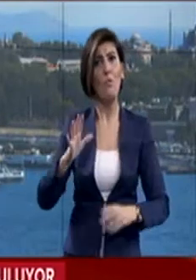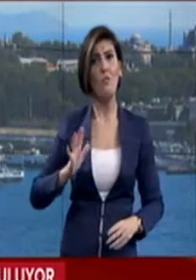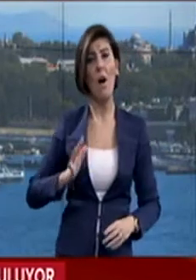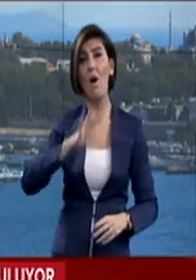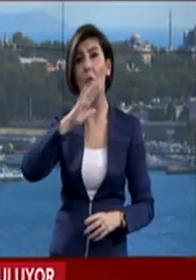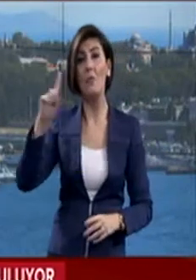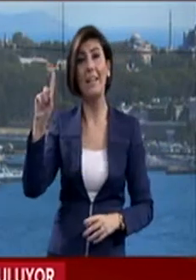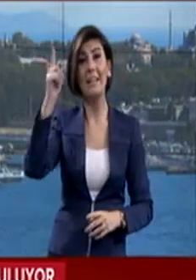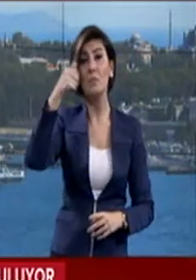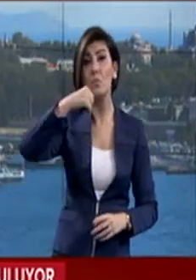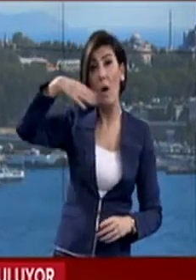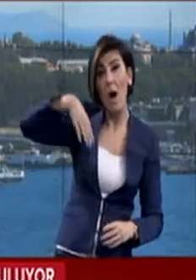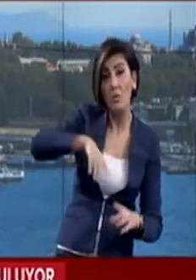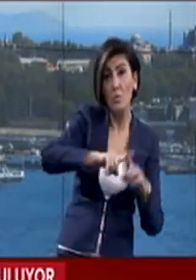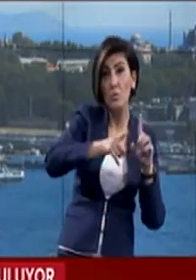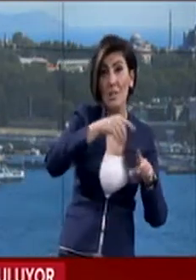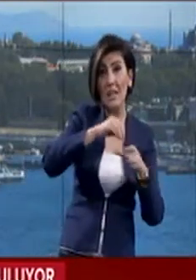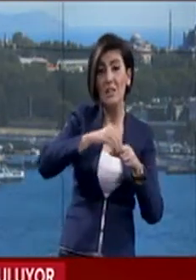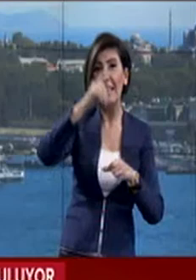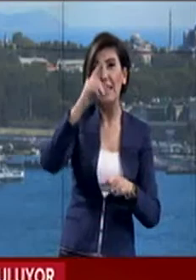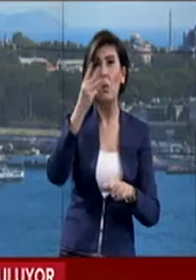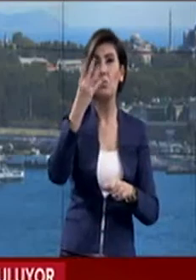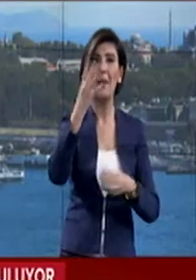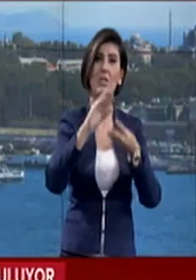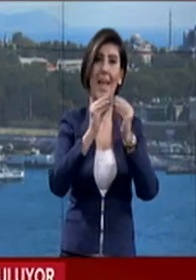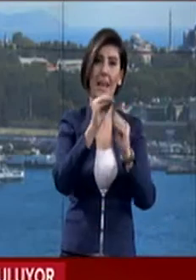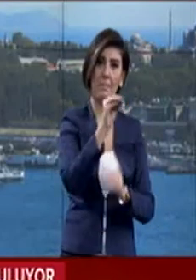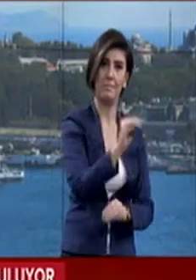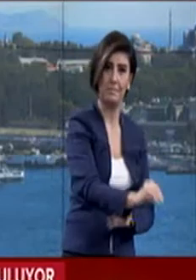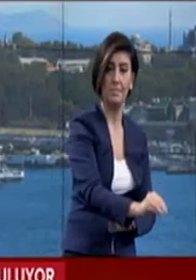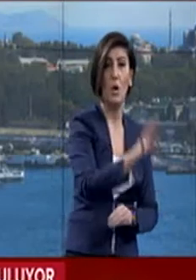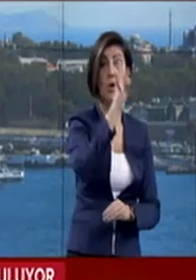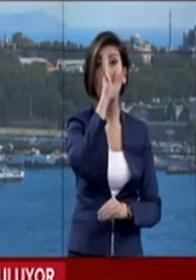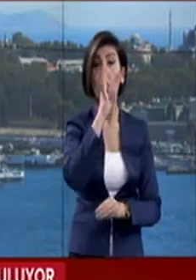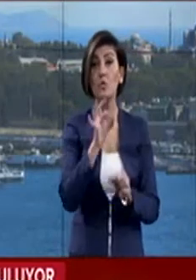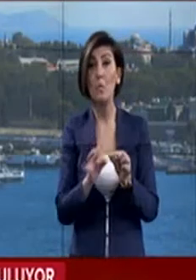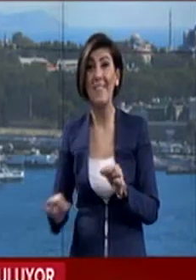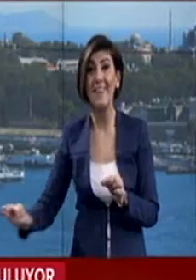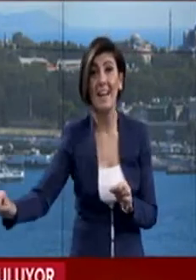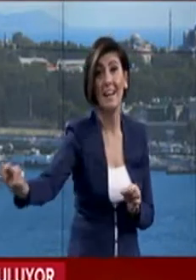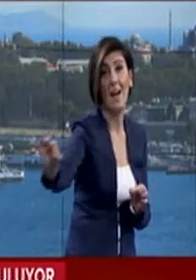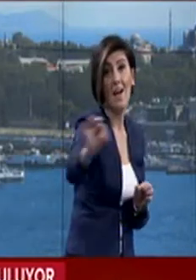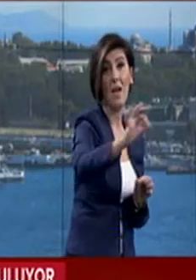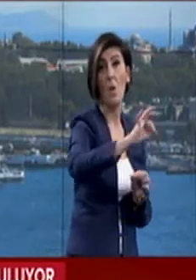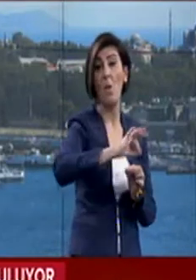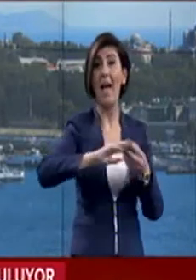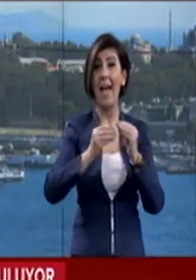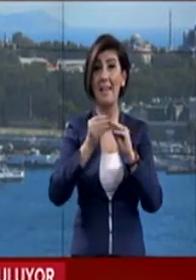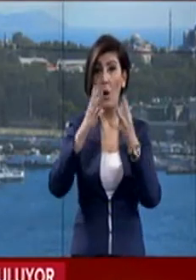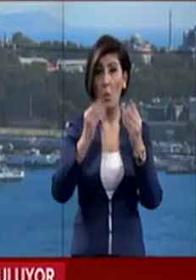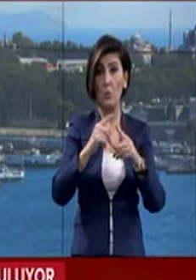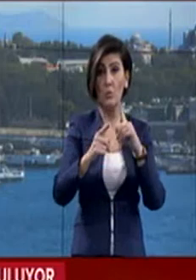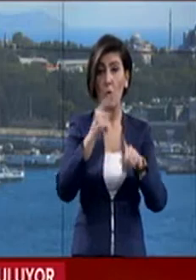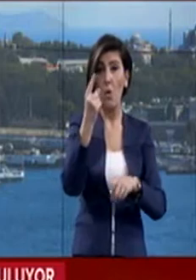ilk sualtı müzesi için ilk etapta 35 heykel batırıldı. 400 metrekarelik bir alanda sergilenecek olan heykellerin bulunduğu